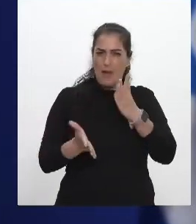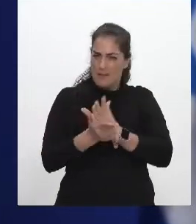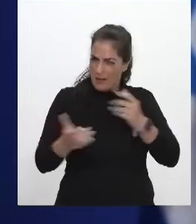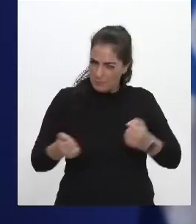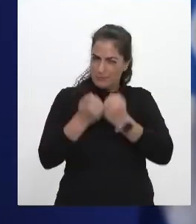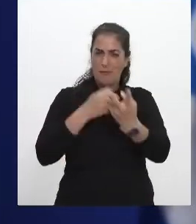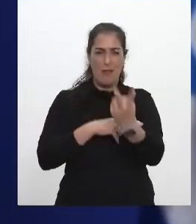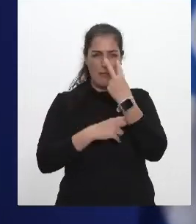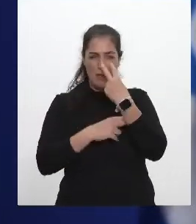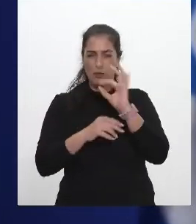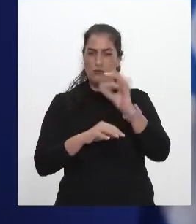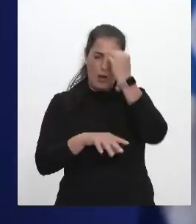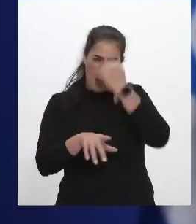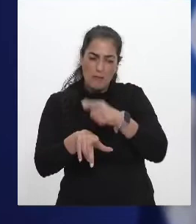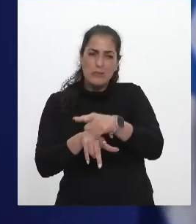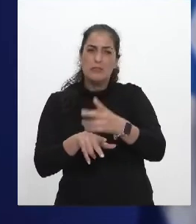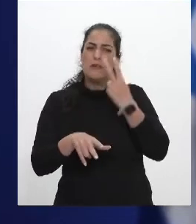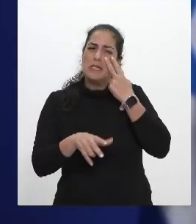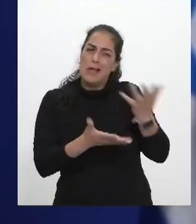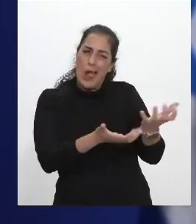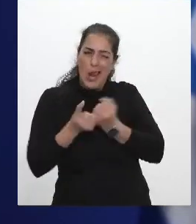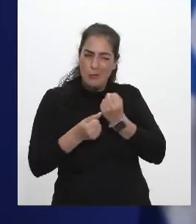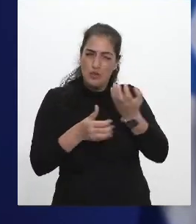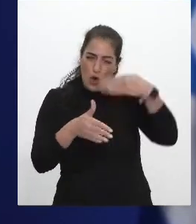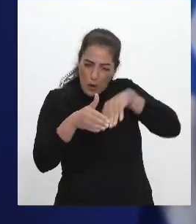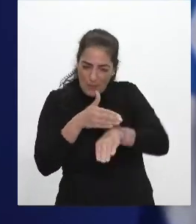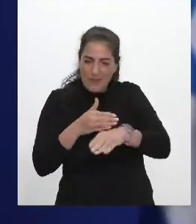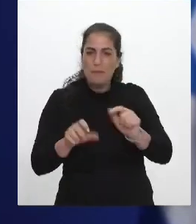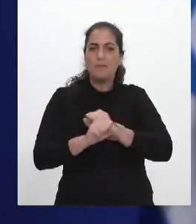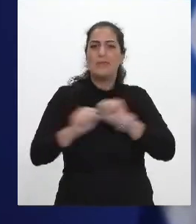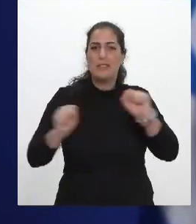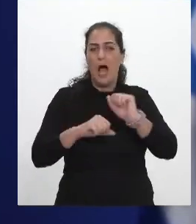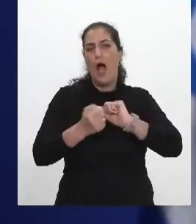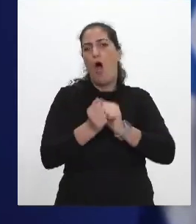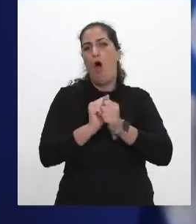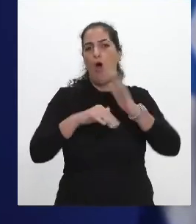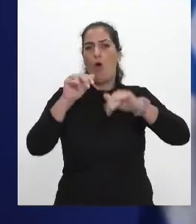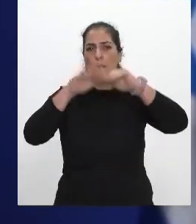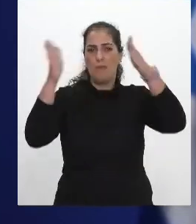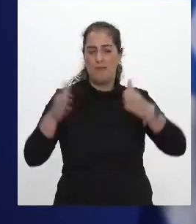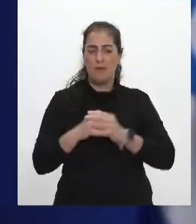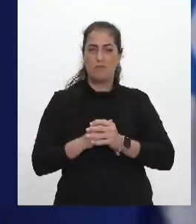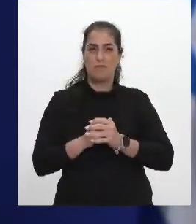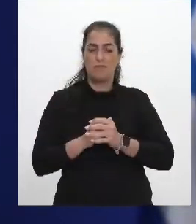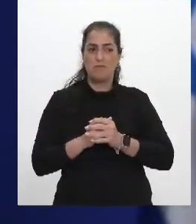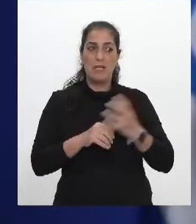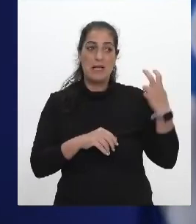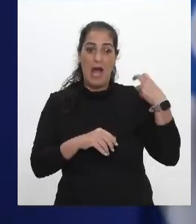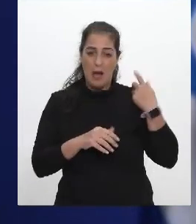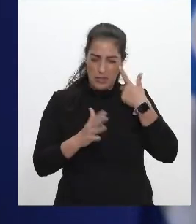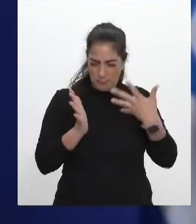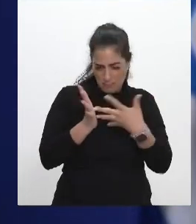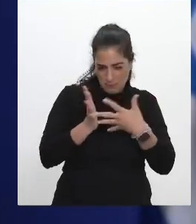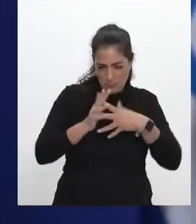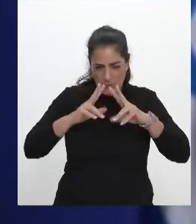האויב ובניסיונות למשוך אותם לפיר ובניינים ממולכדים הרמ ל סיכם את התחקיר וקבע הירי